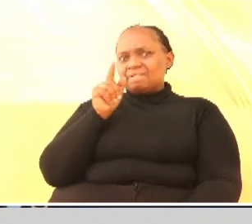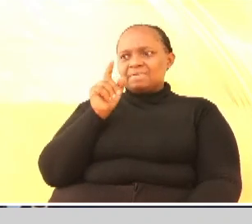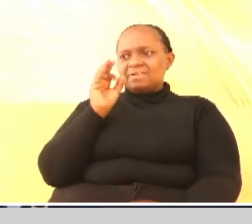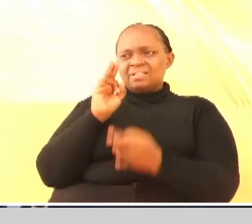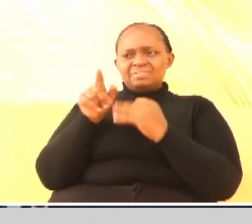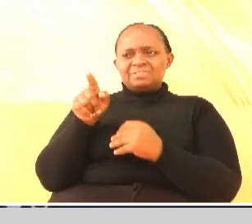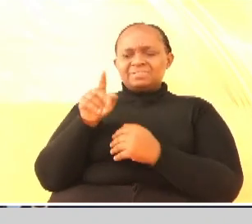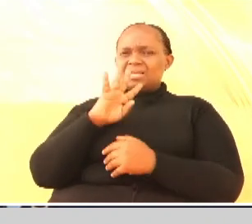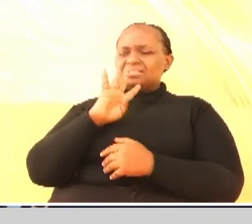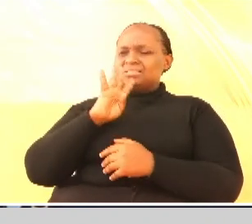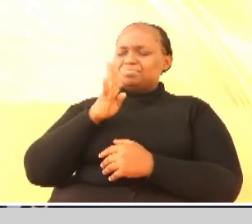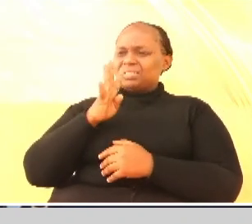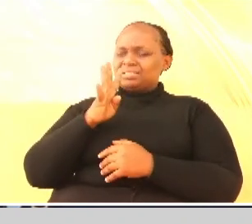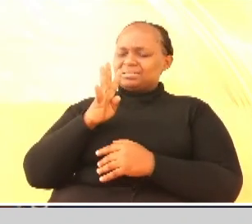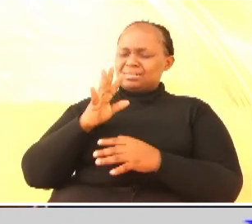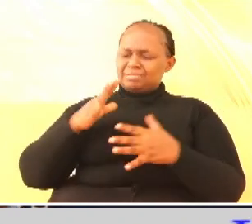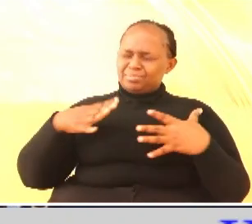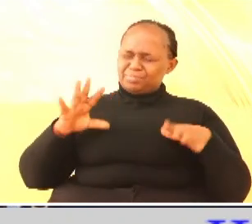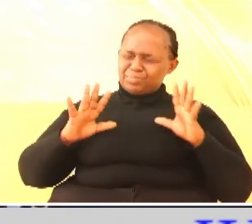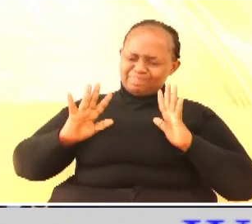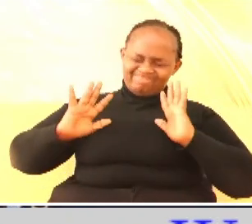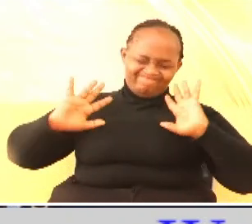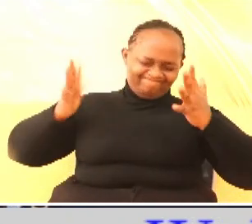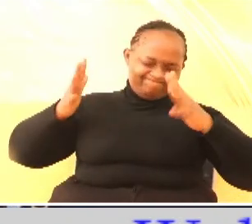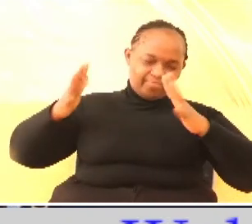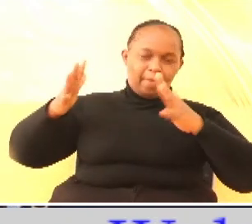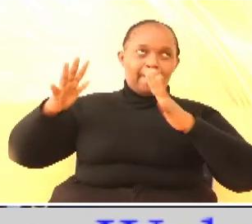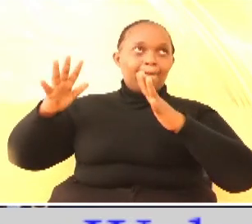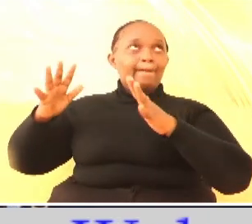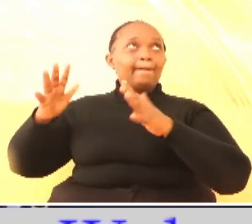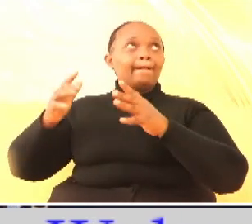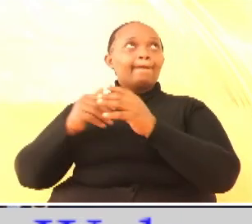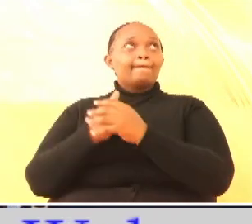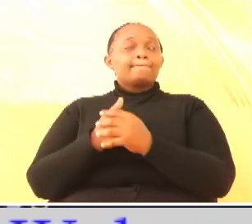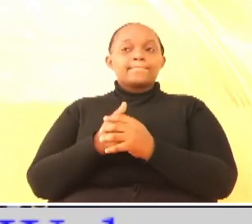akisimama kuongea watu wanakanyangana hivi au wanafanya na midomo hivi.